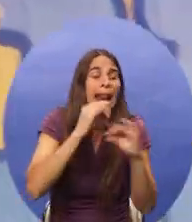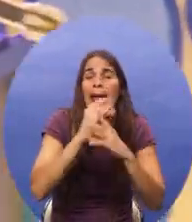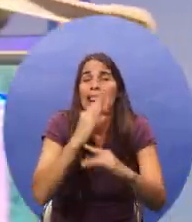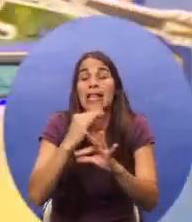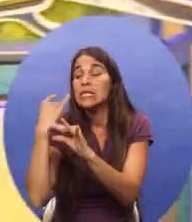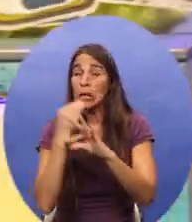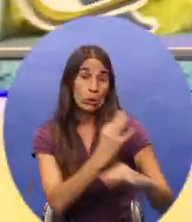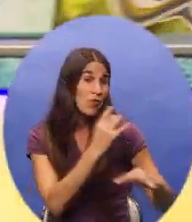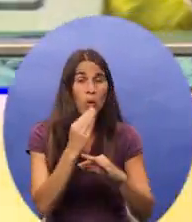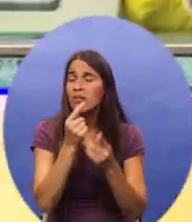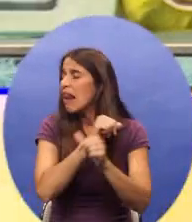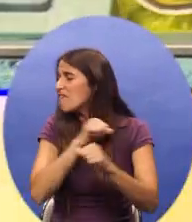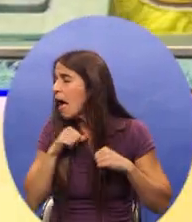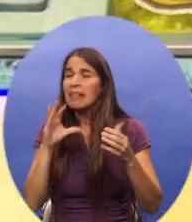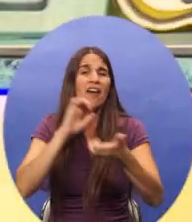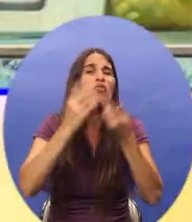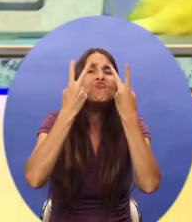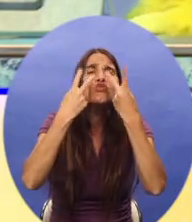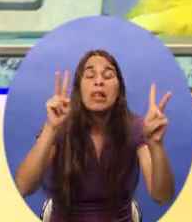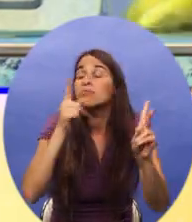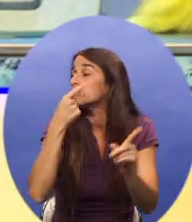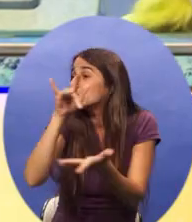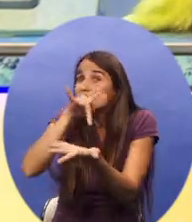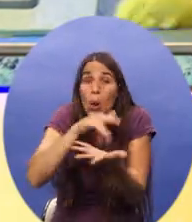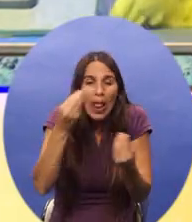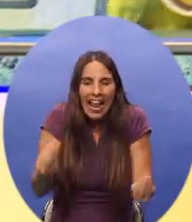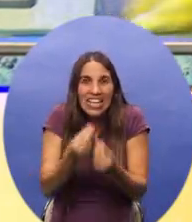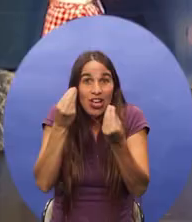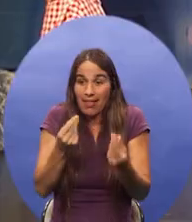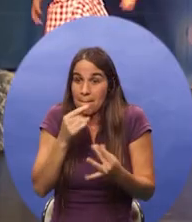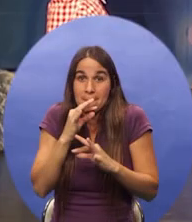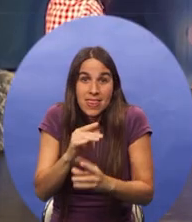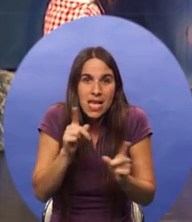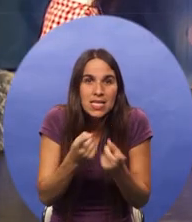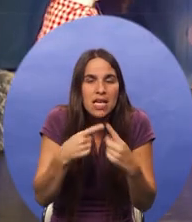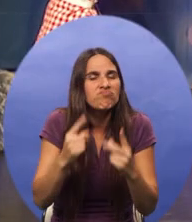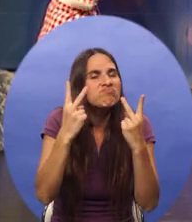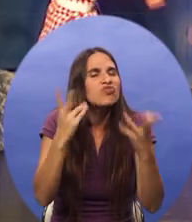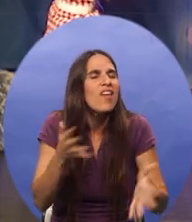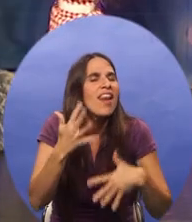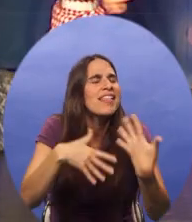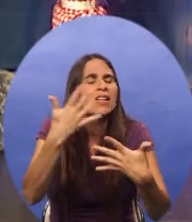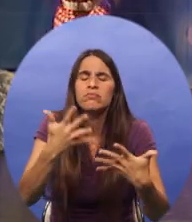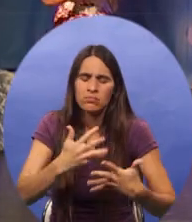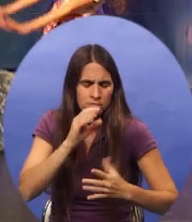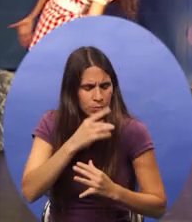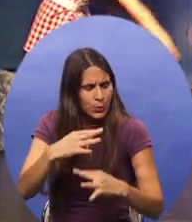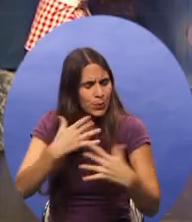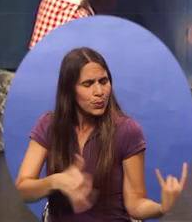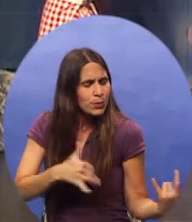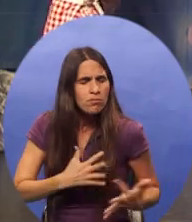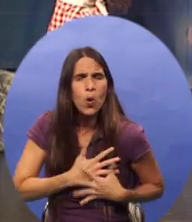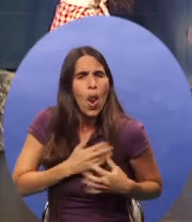סקסופון, לבדך או עם חבר, על כל כלי שתנגן, הכי חשוב להתכוון, לנגן עם כל הלב, ככה